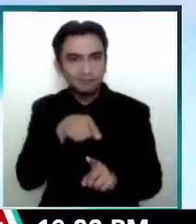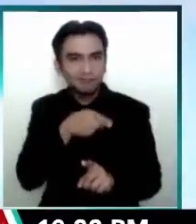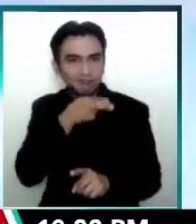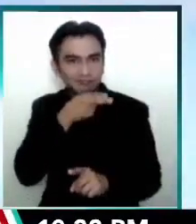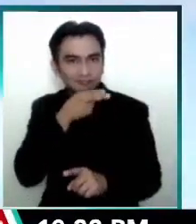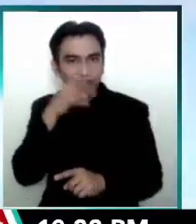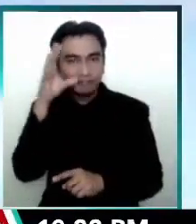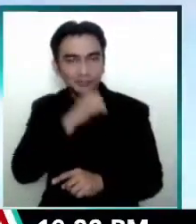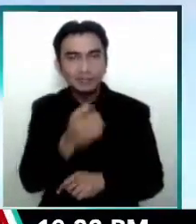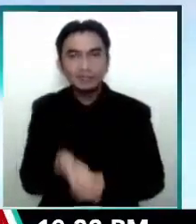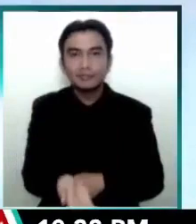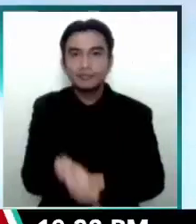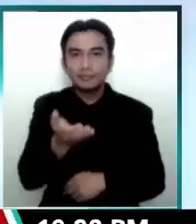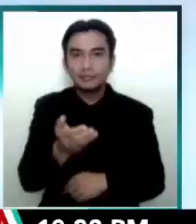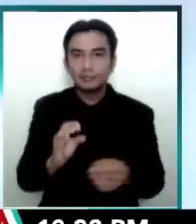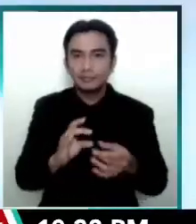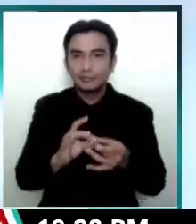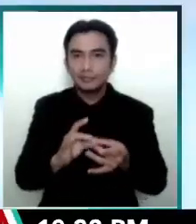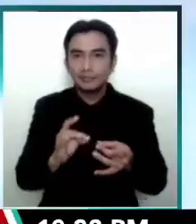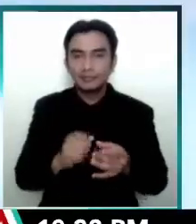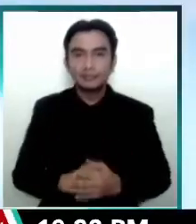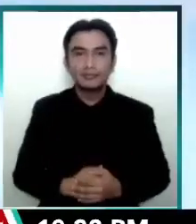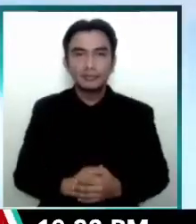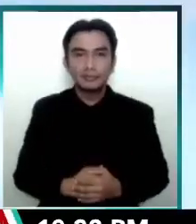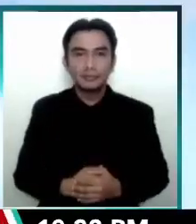report si Jamie Santos. Jamie?